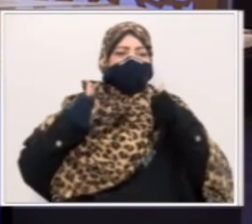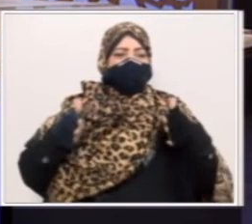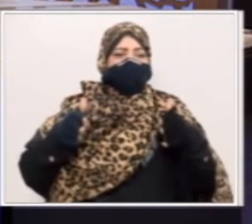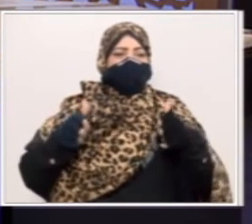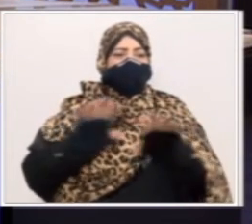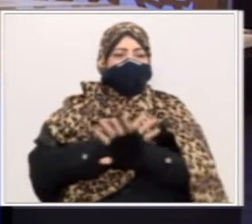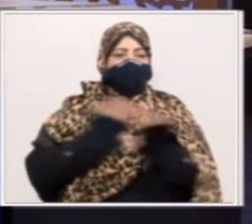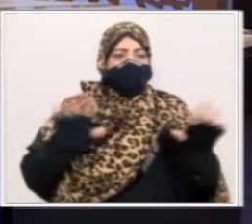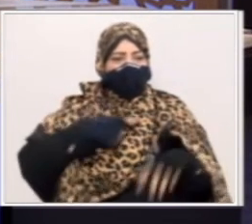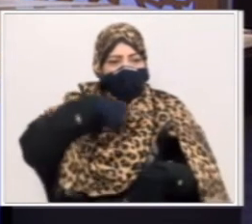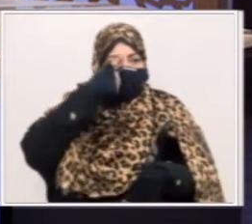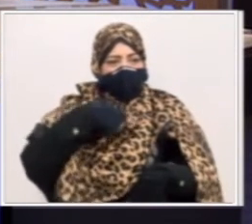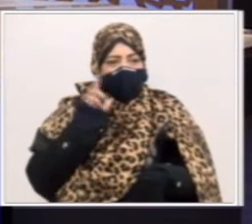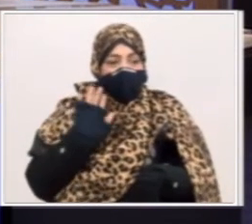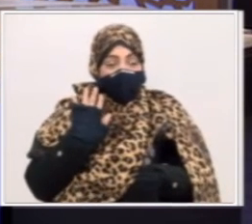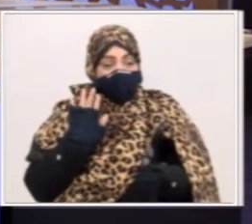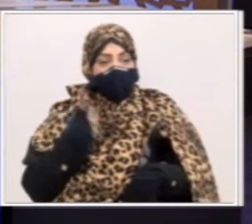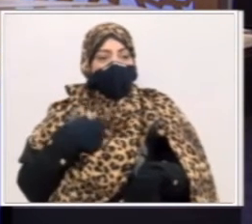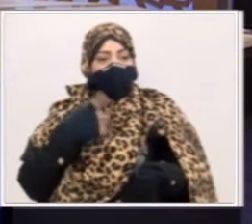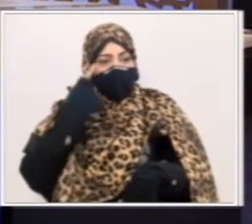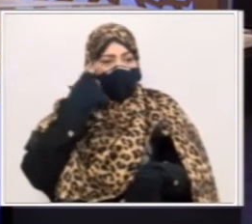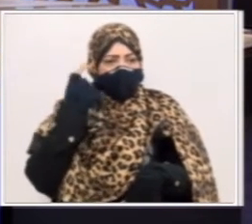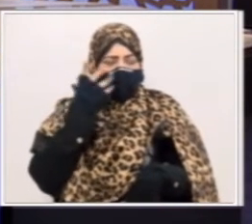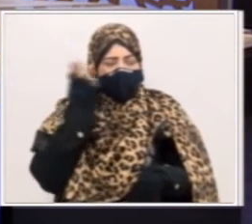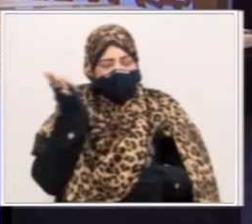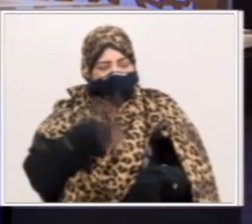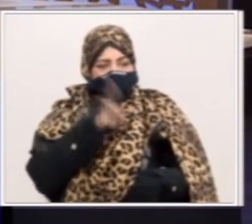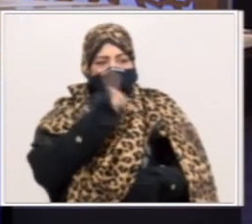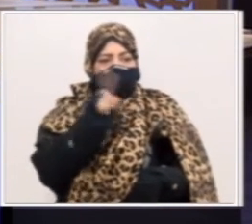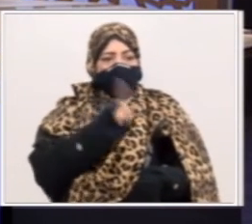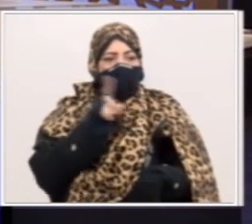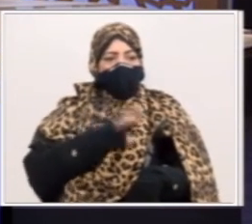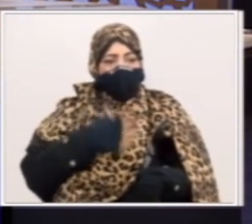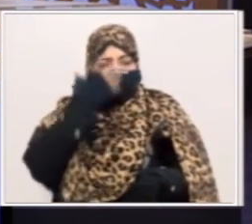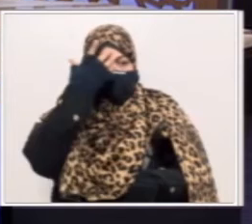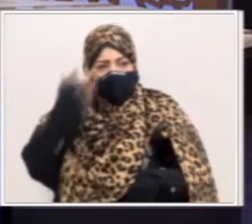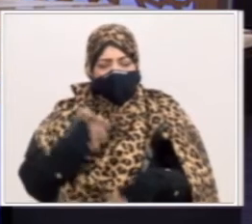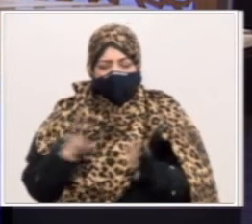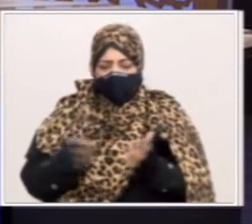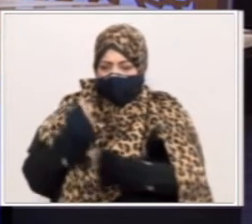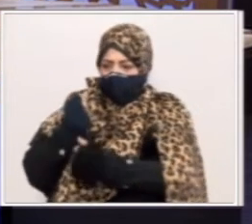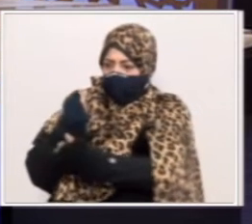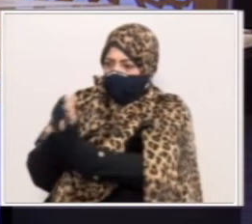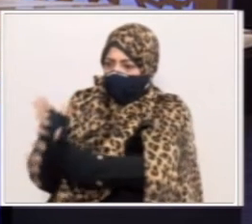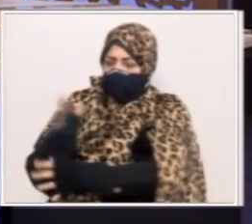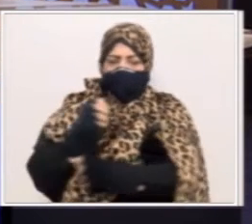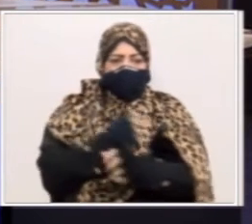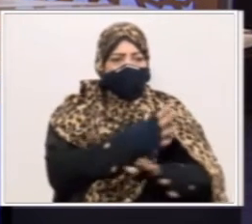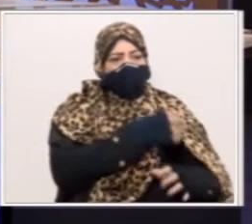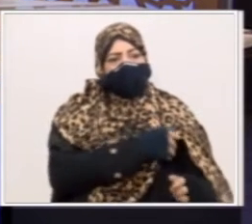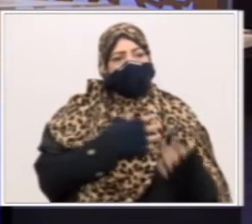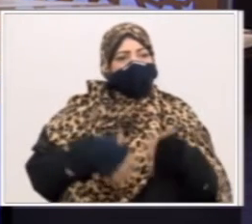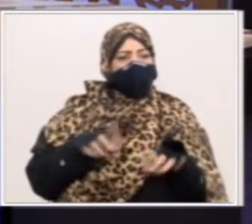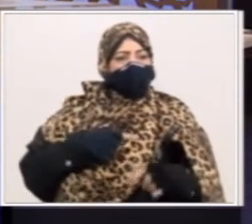ما تنازل عنه وما وهبه لهم مدة حياته في وقت حياته، فهذا بعد